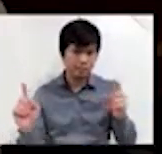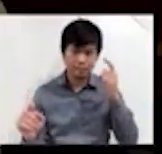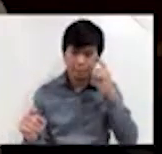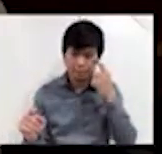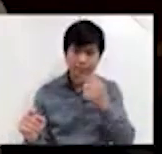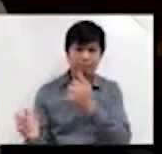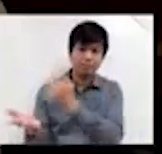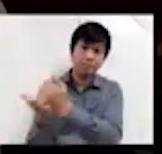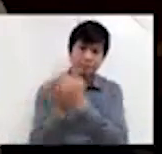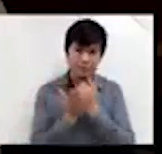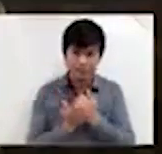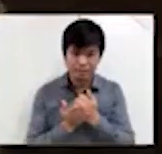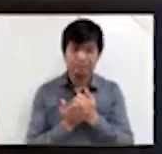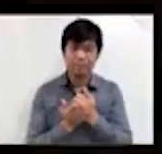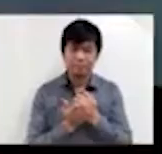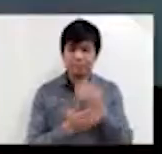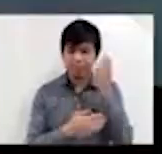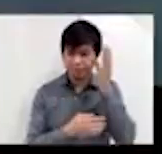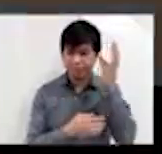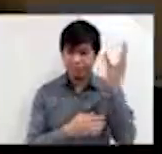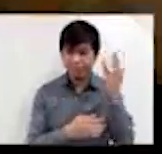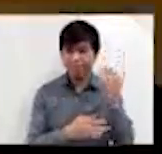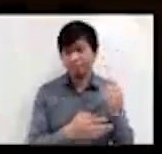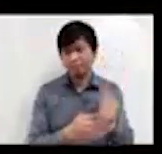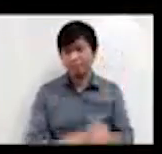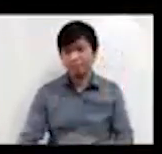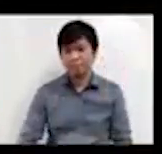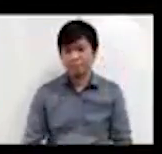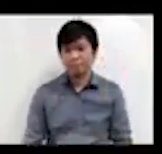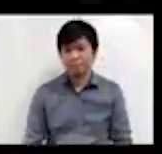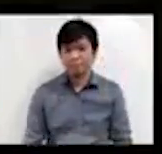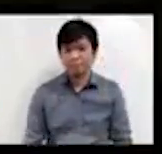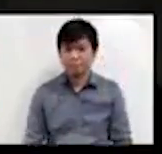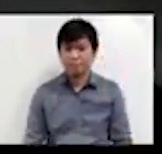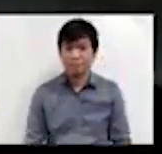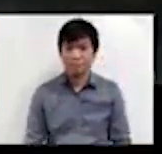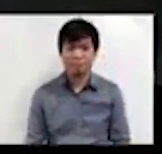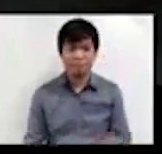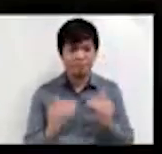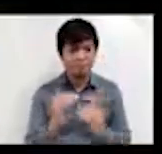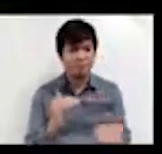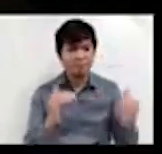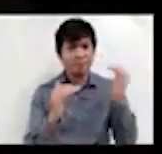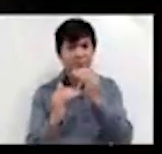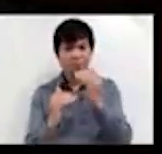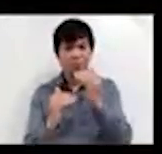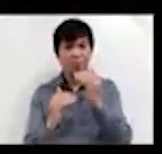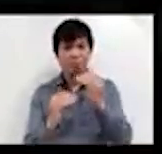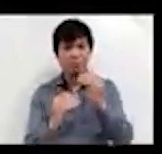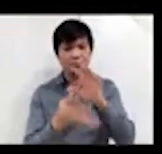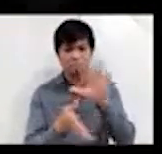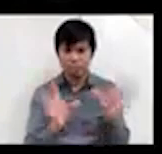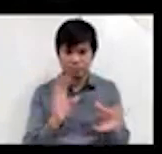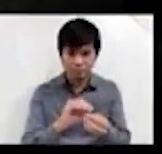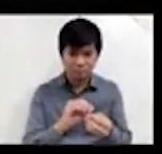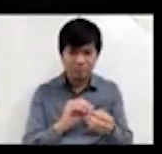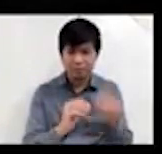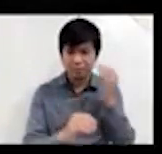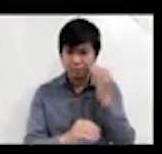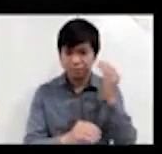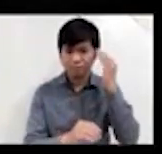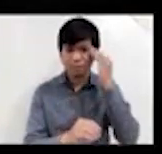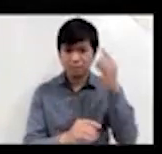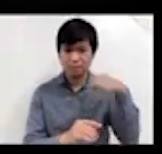with those kinds of thoughts. To the next level na rin ang visual effects ng Korea, lalo na sa